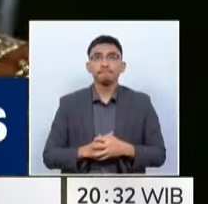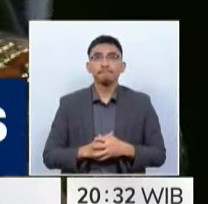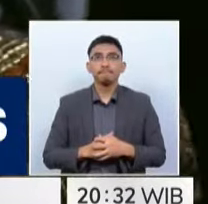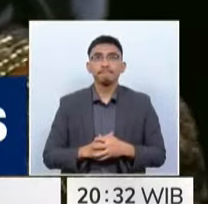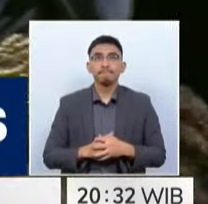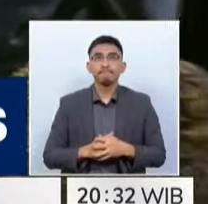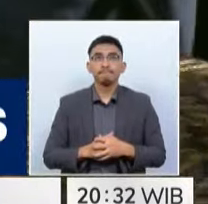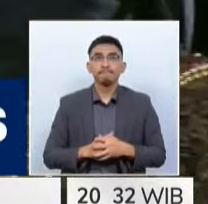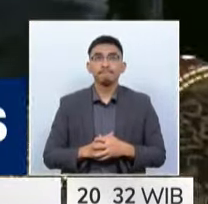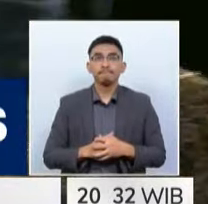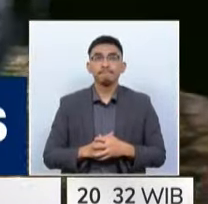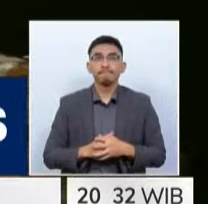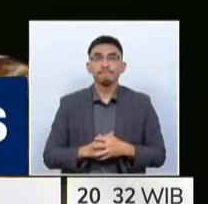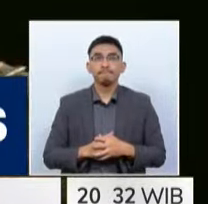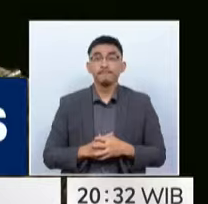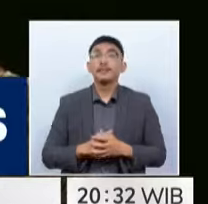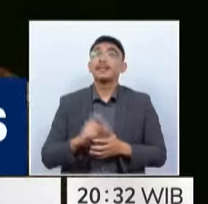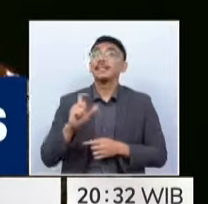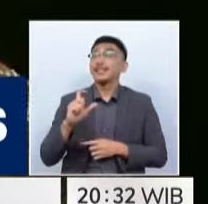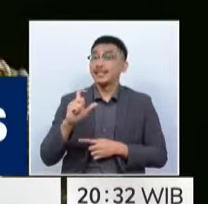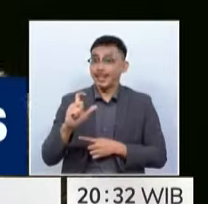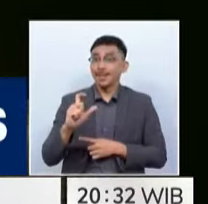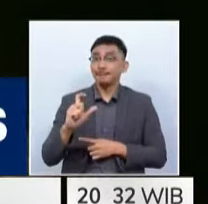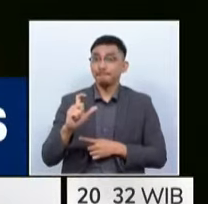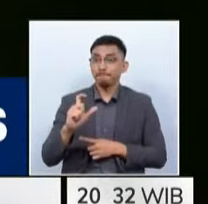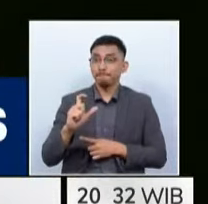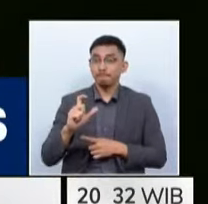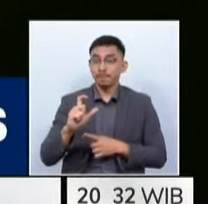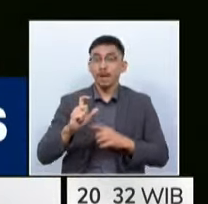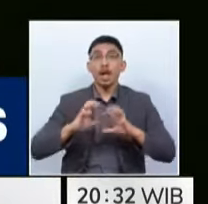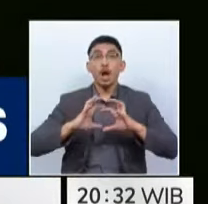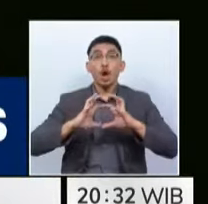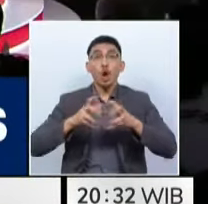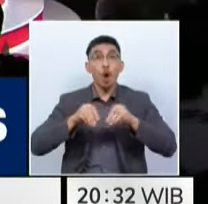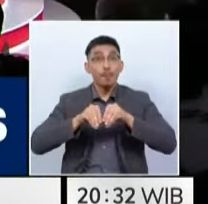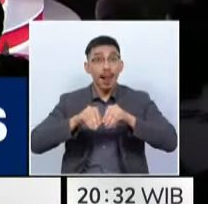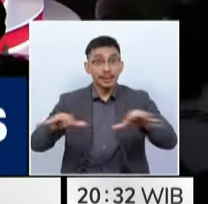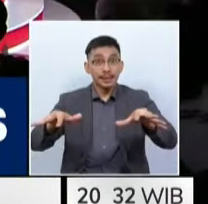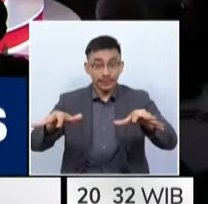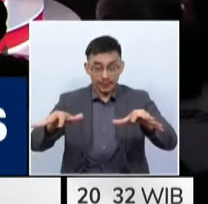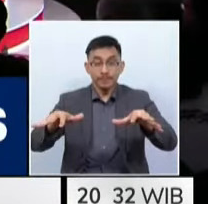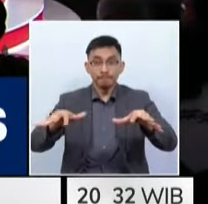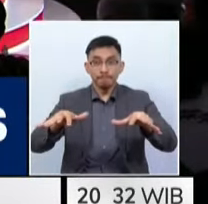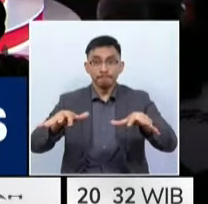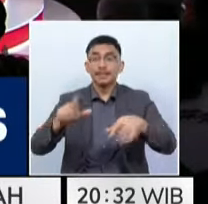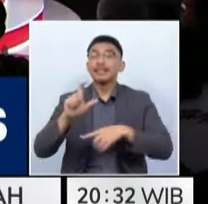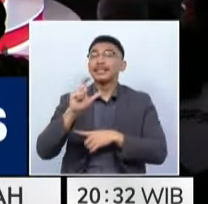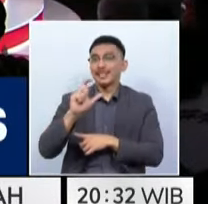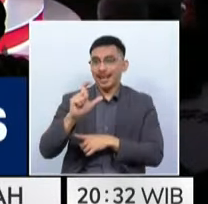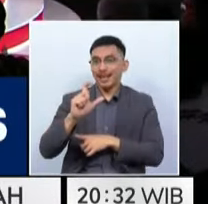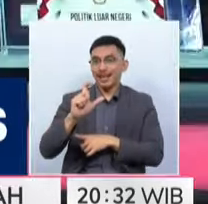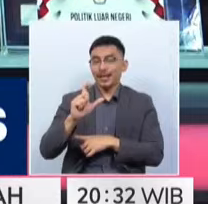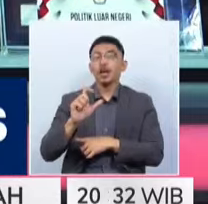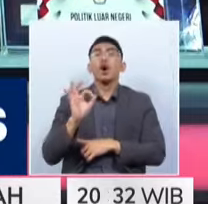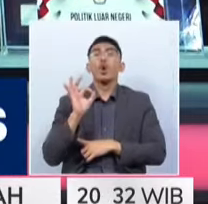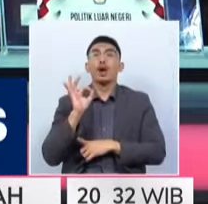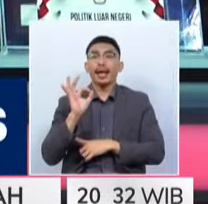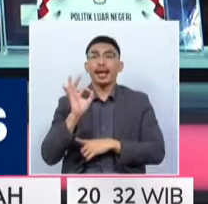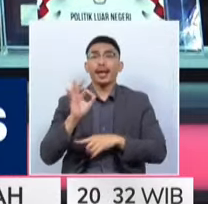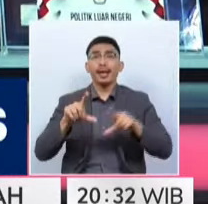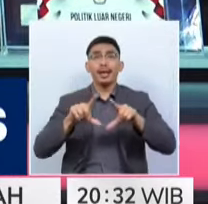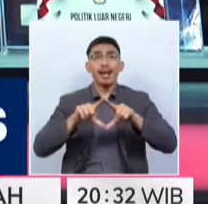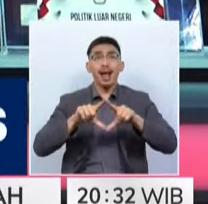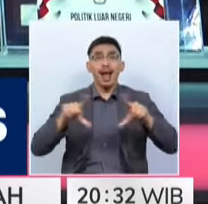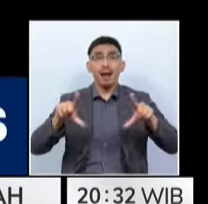capes C globalisasi C Baik saya ambil amplopnya C globalisasi masih